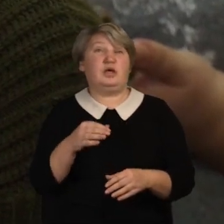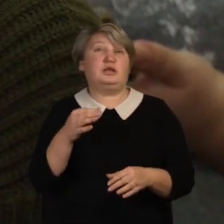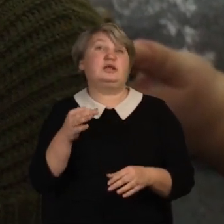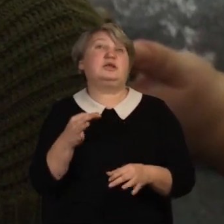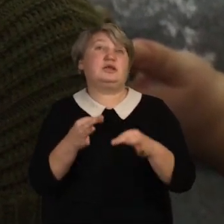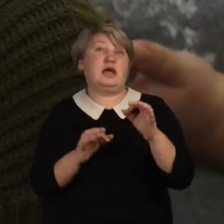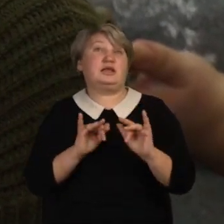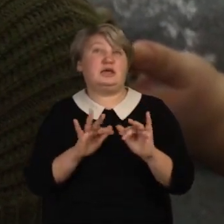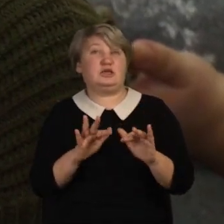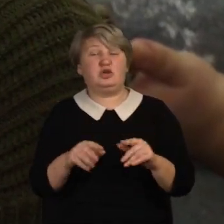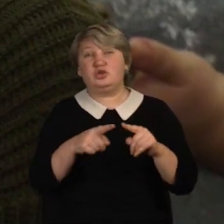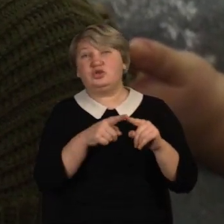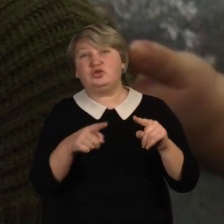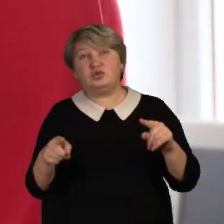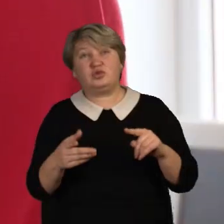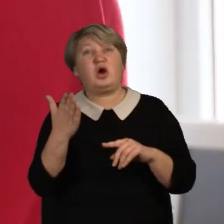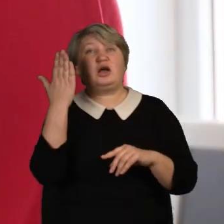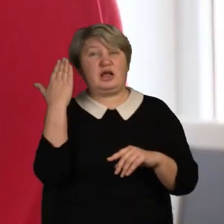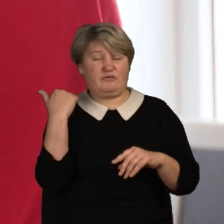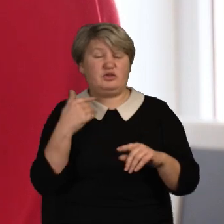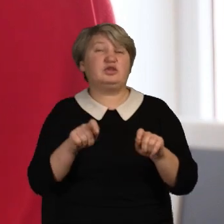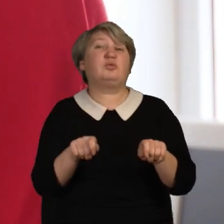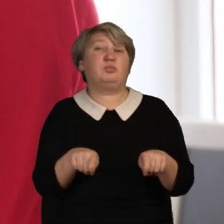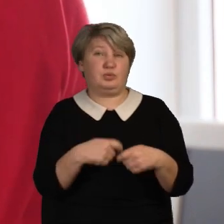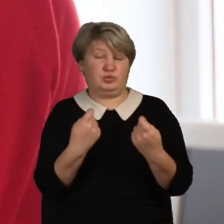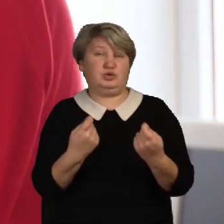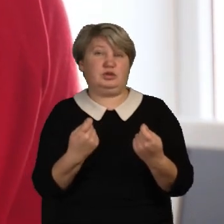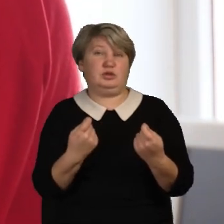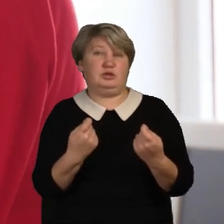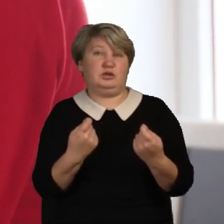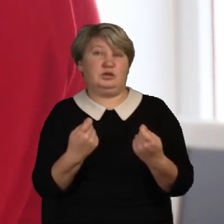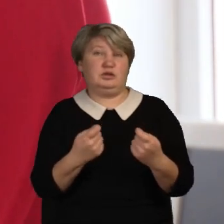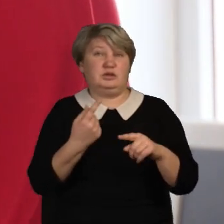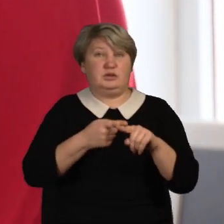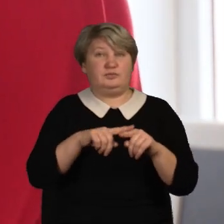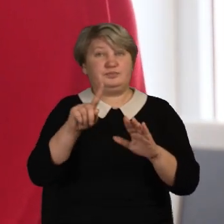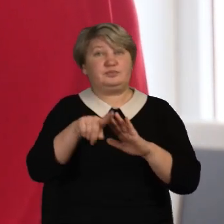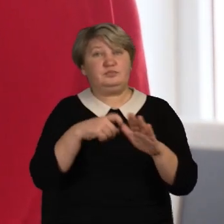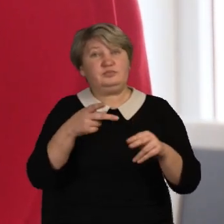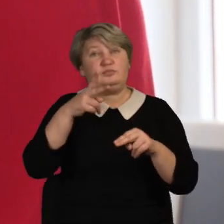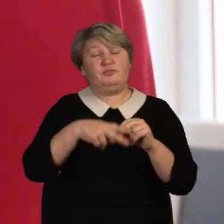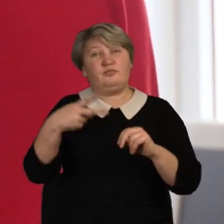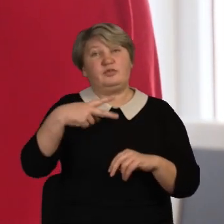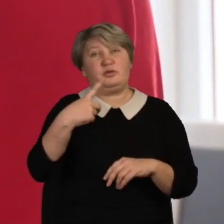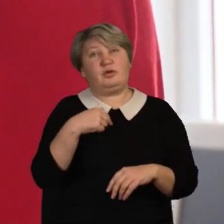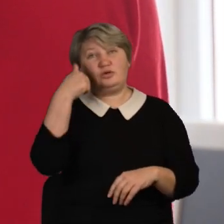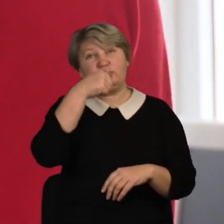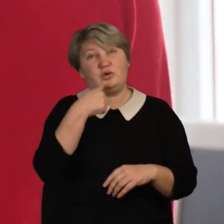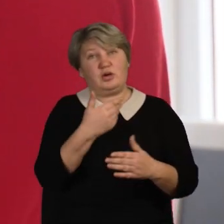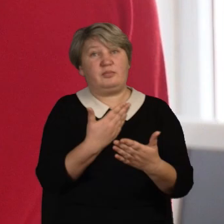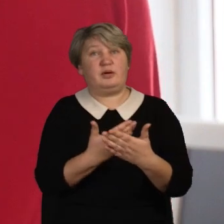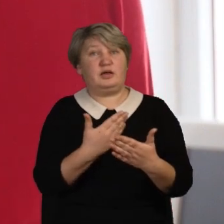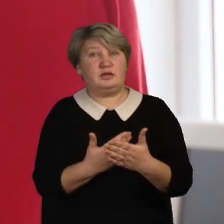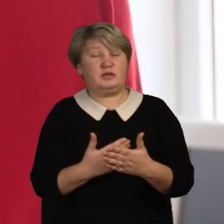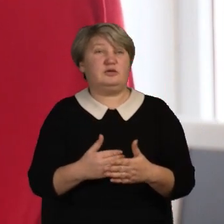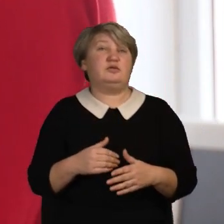строк позовної давності порушений. Табахарнюк дізнався про порушення свого права наприкінці 2021 року, тобто фактично позовна давність не